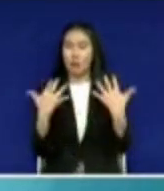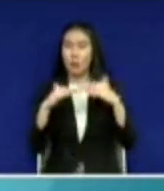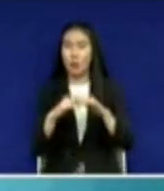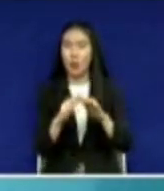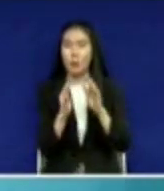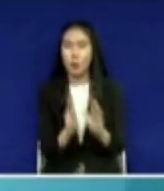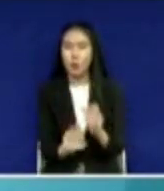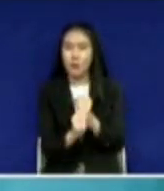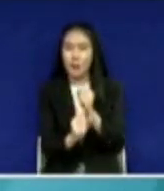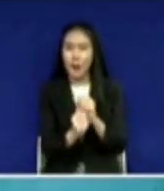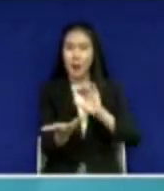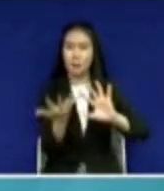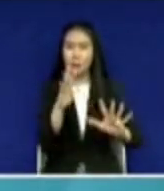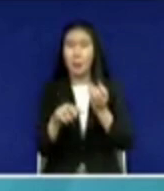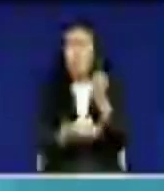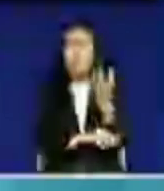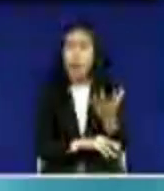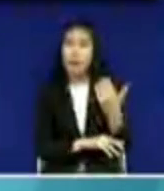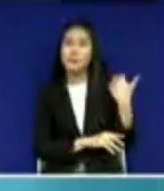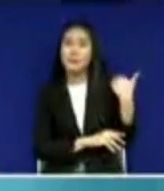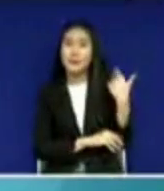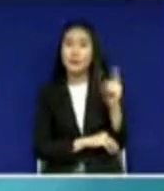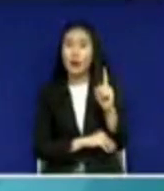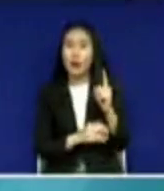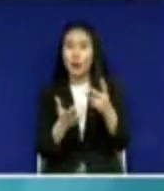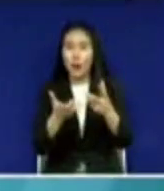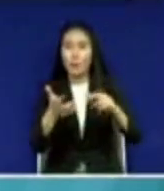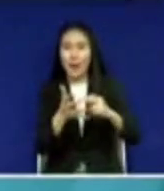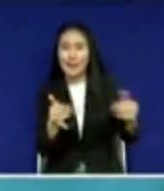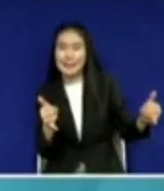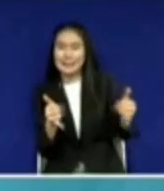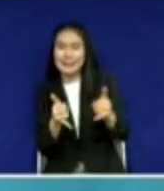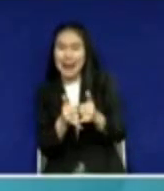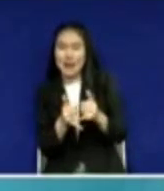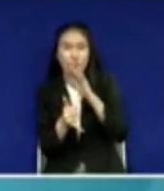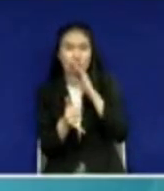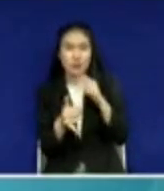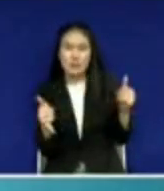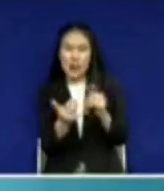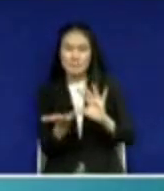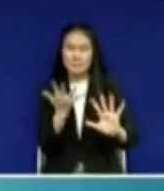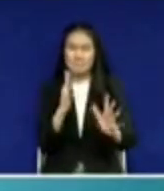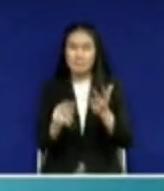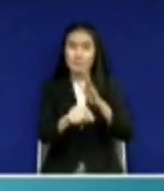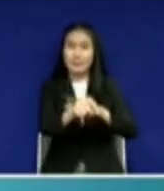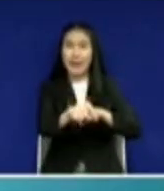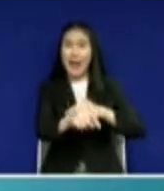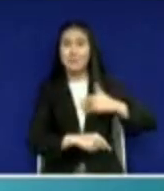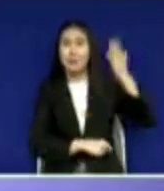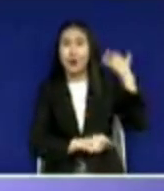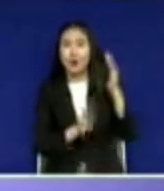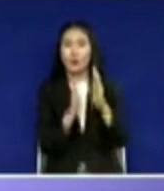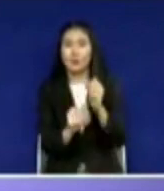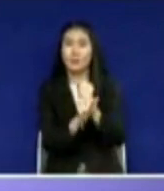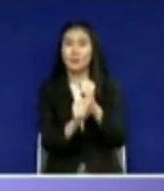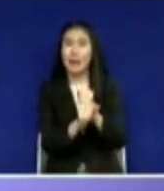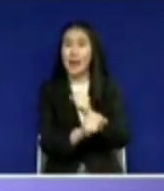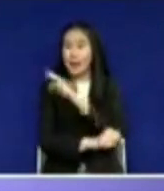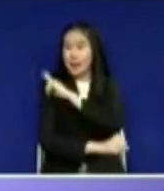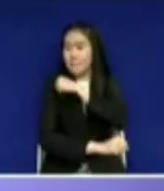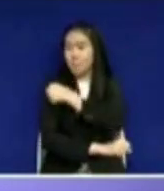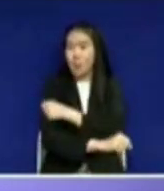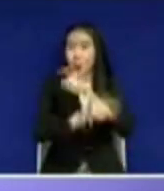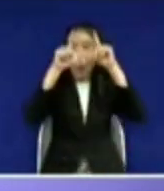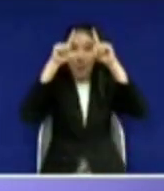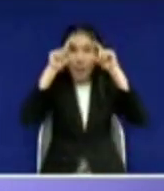นมากแล้วก็จะต้องมีการสัมผัสใกล้ชิดกับผู้คนเป็นเวลานานอย่างเช่นก่อนอันนี้ก็คือบุคลากรทางการแพทย์ค่ะ